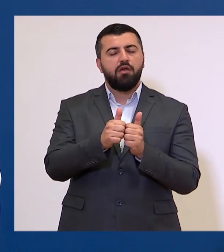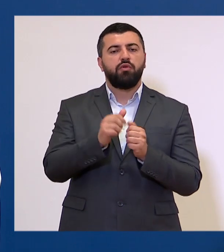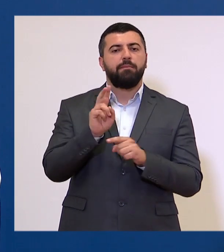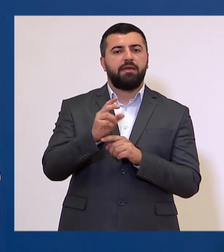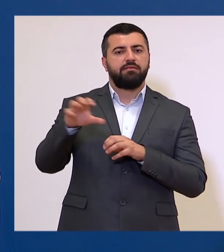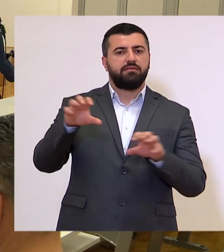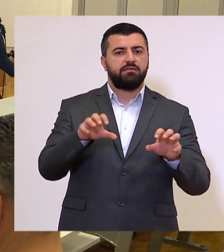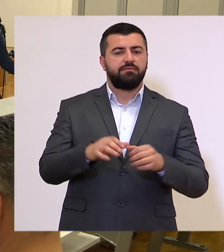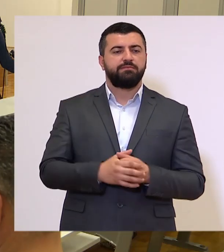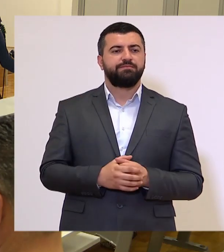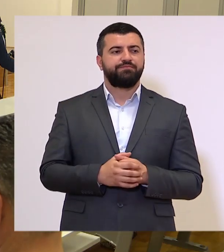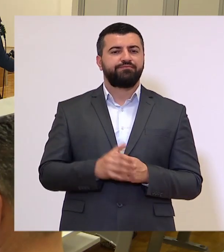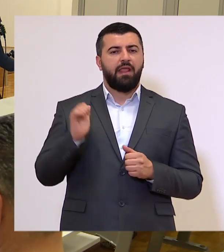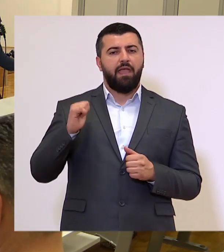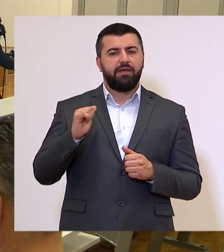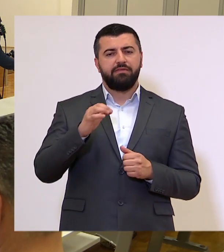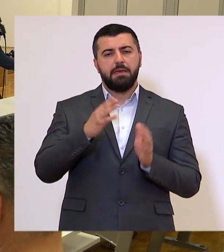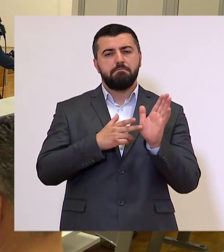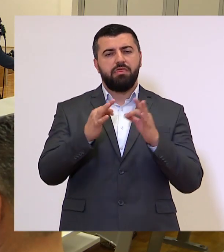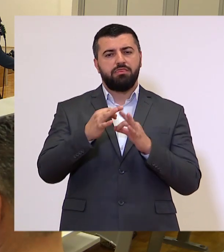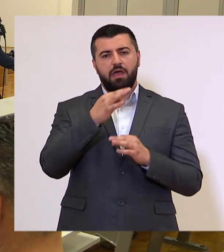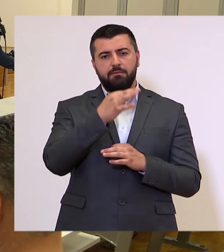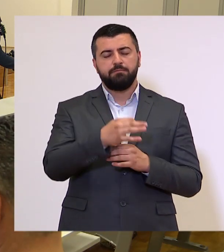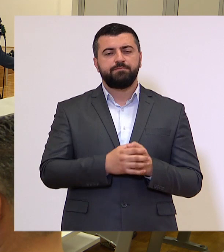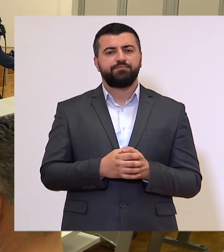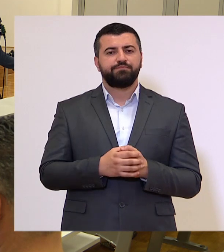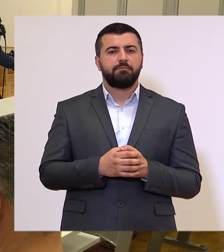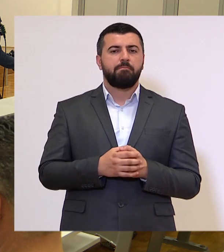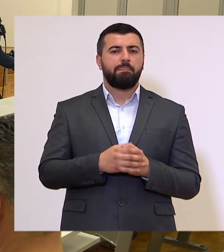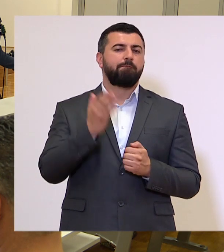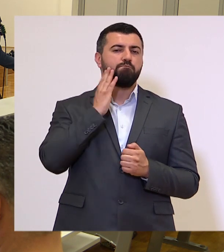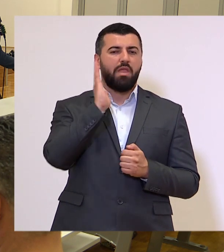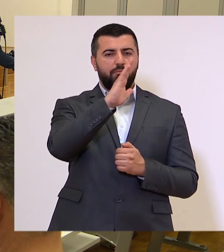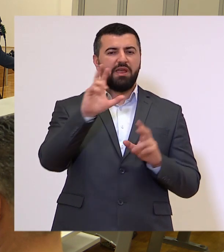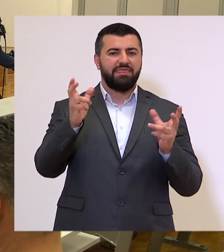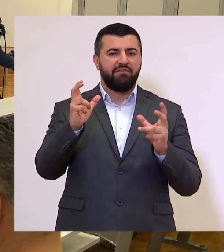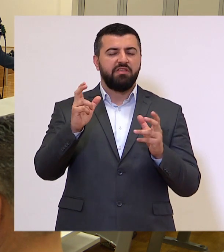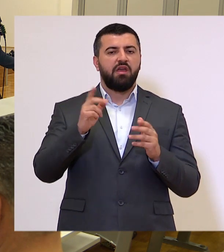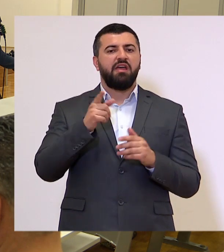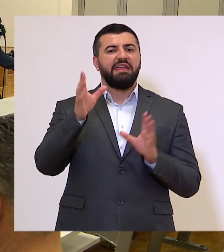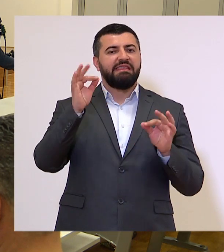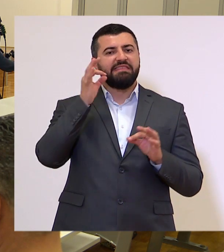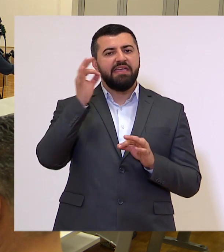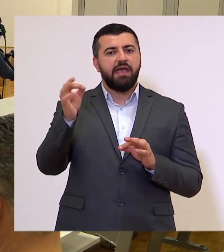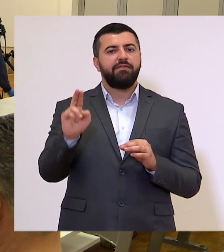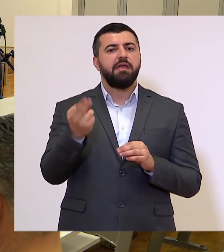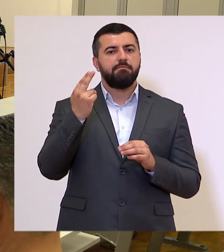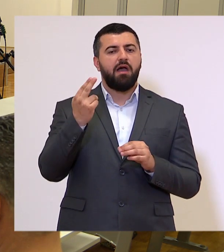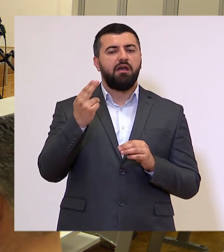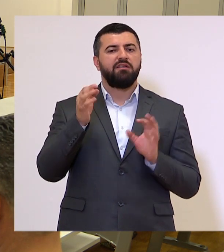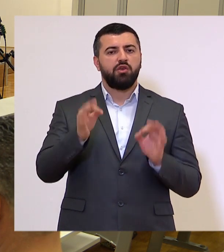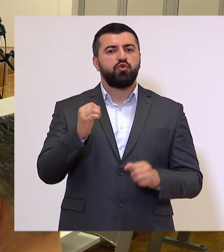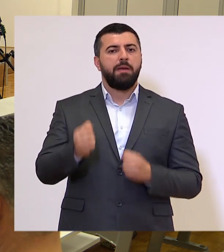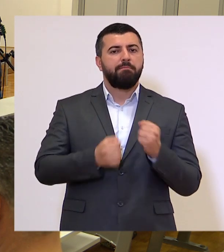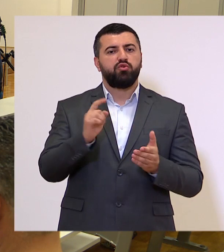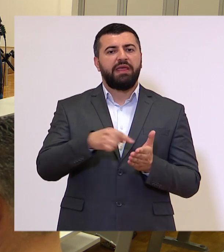propisano. Agencija Mina. Prema najavi američkog CDC-a, Amerika će za 10 dana imati pouzdan,